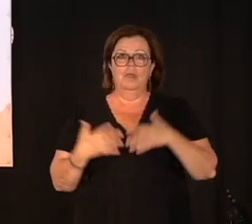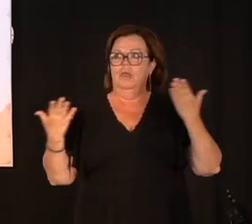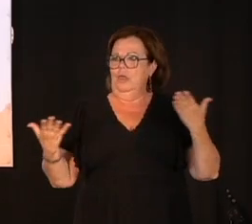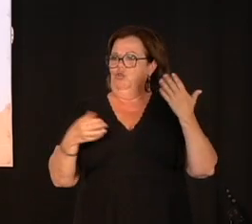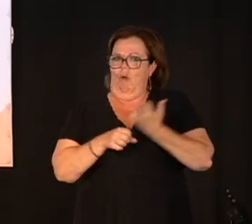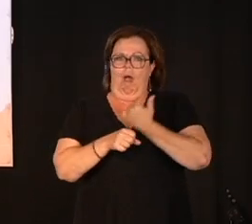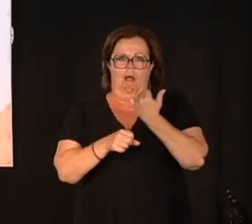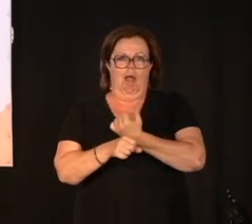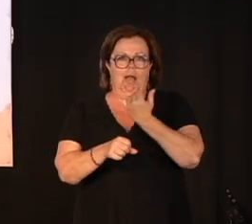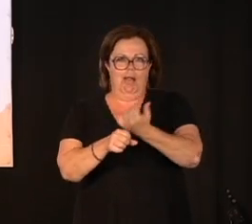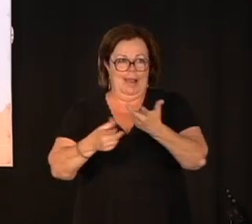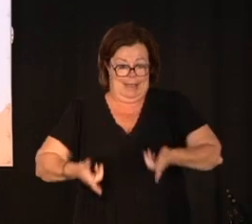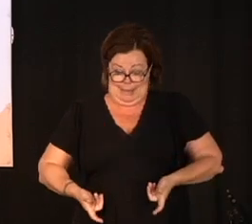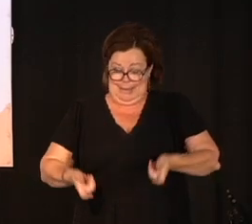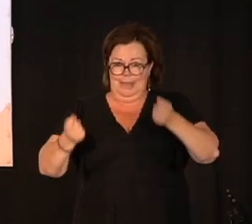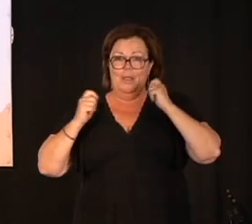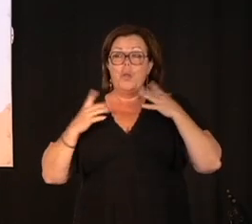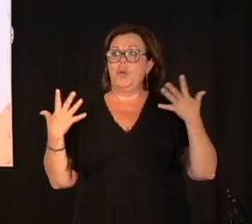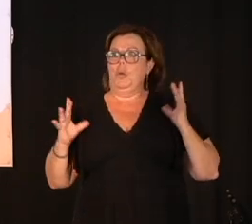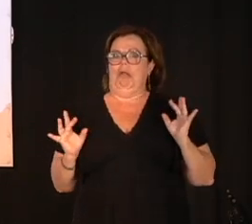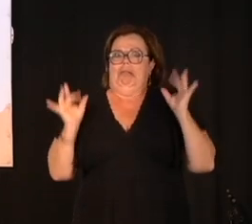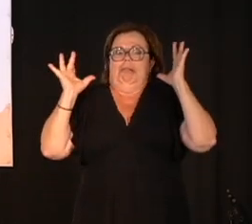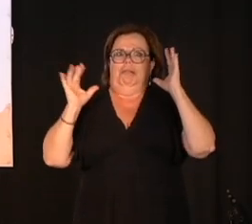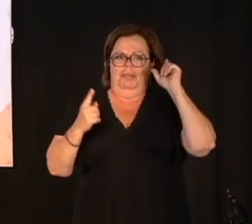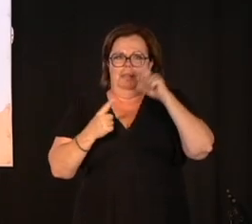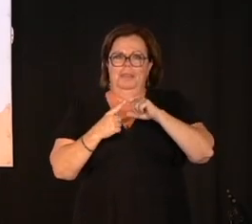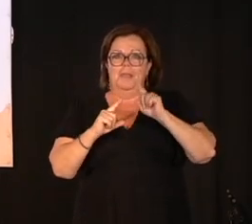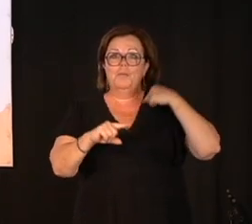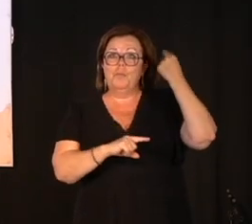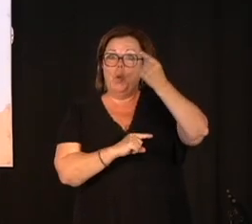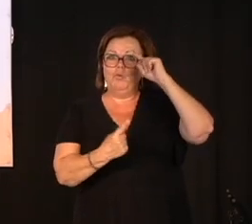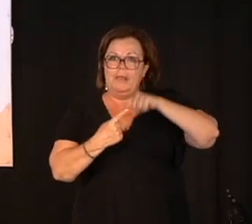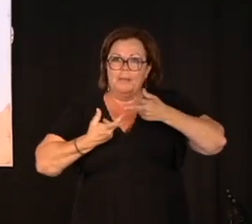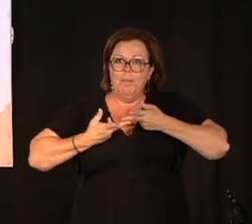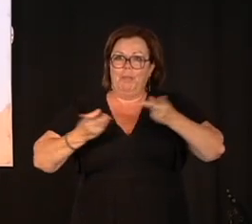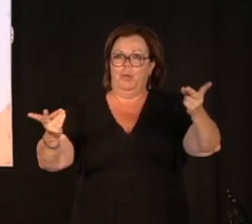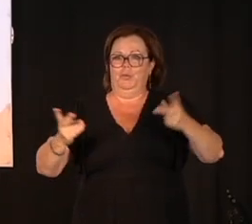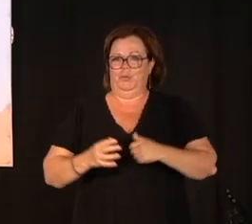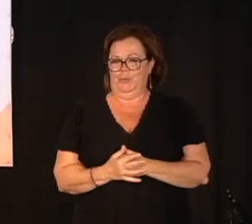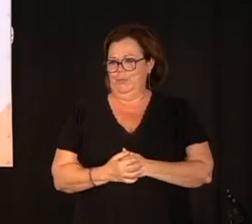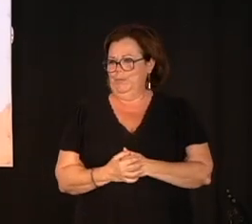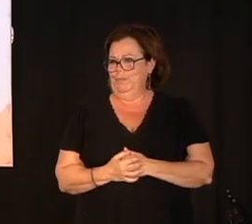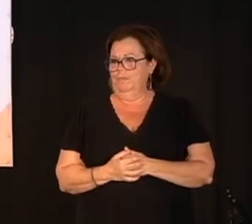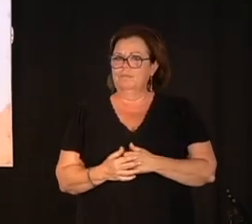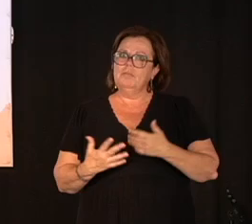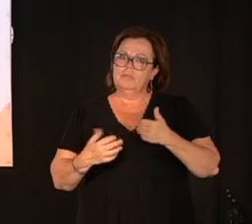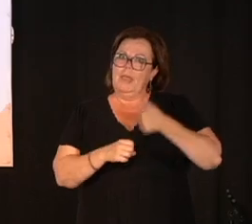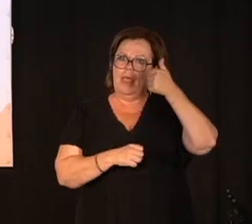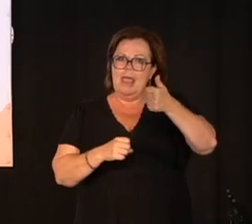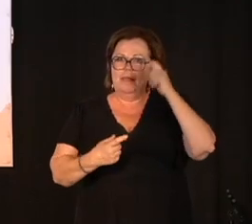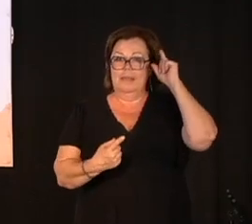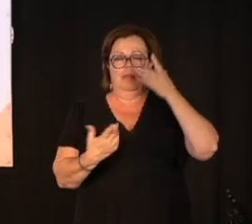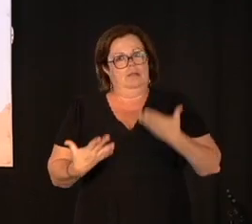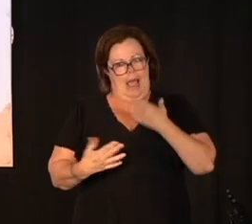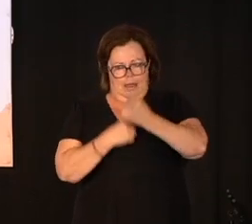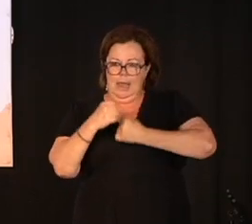année, l'exercice délicat de vous annoncer le prochain thème du festival. Là, on a placé la barre très haute avec obéissance